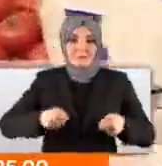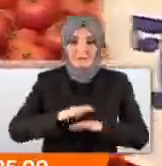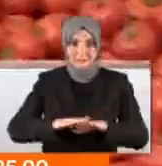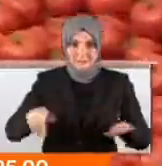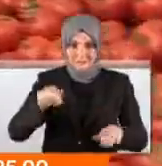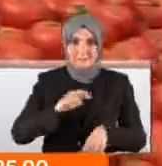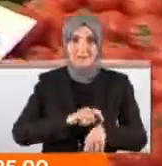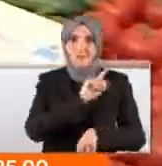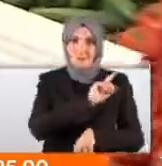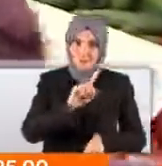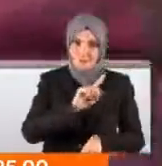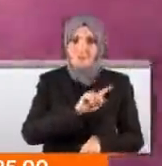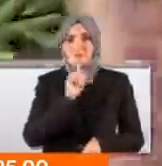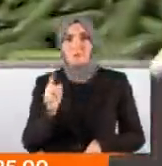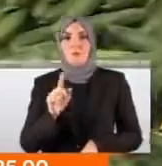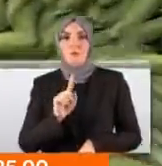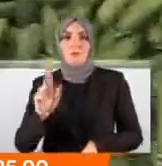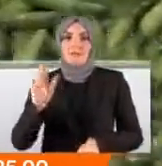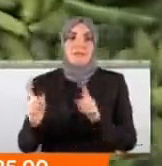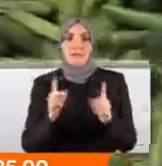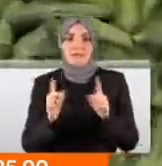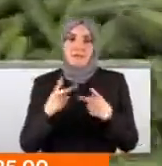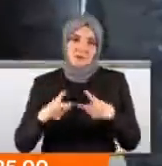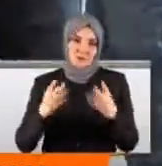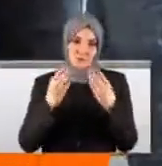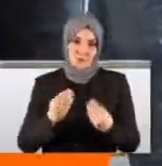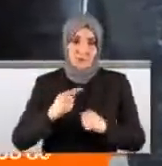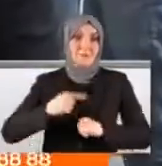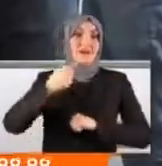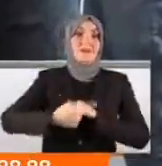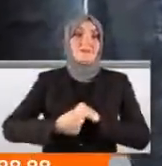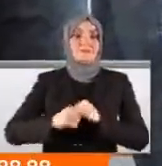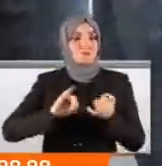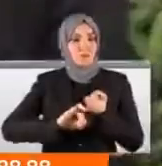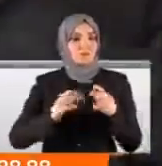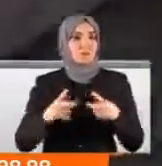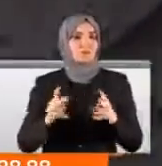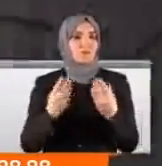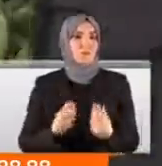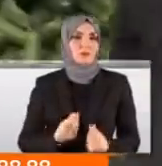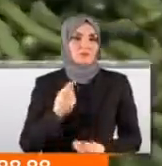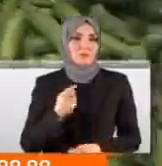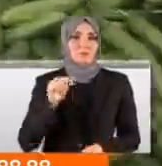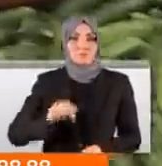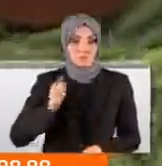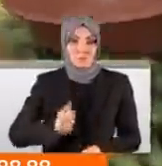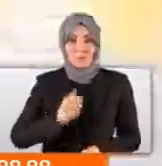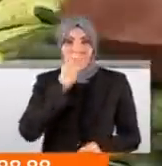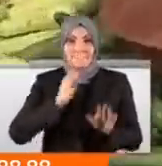17'ye kadar açık olacak ve önümüzdeki hafta cumartesi kurulacak ölümü bilgim yok Sizden öderim